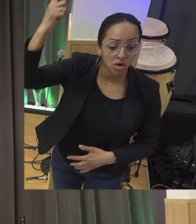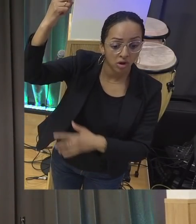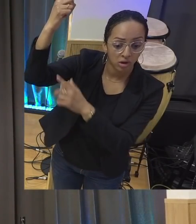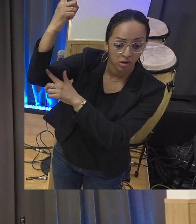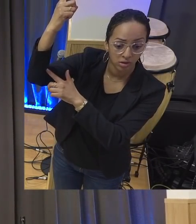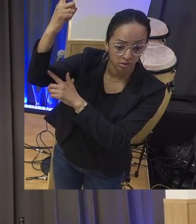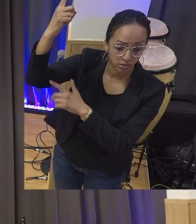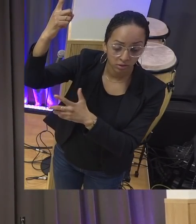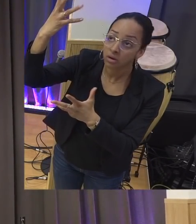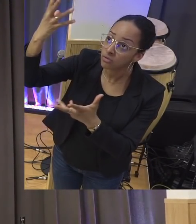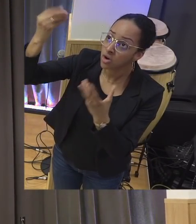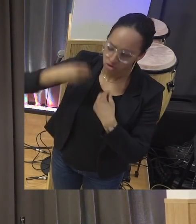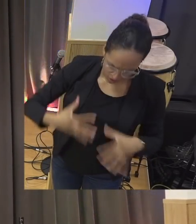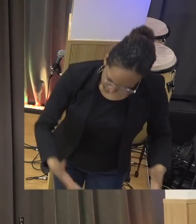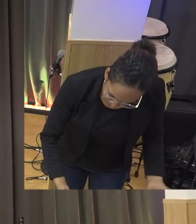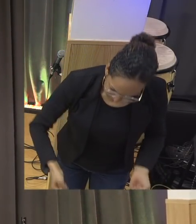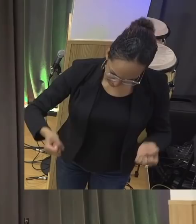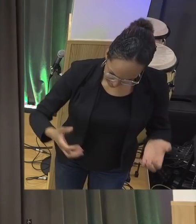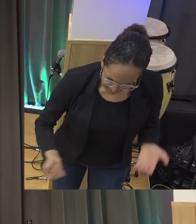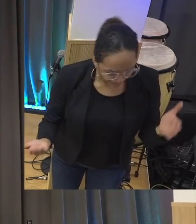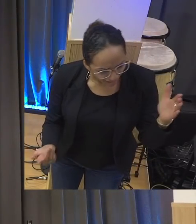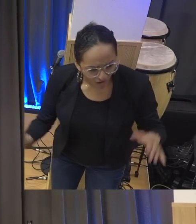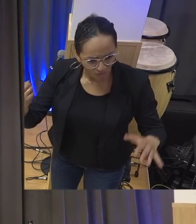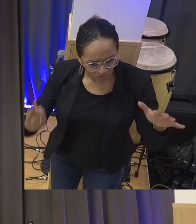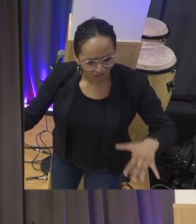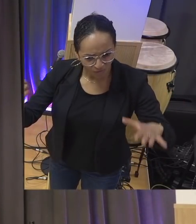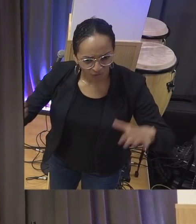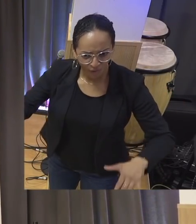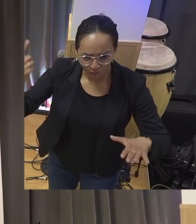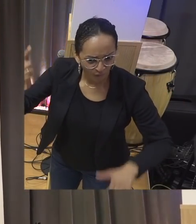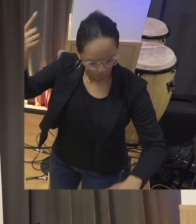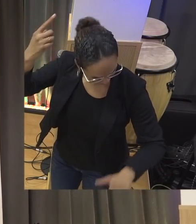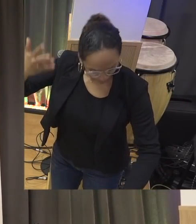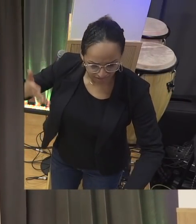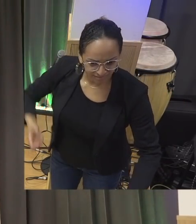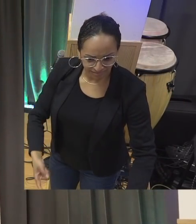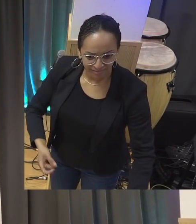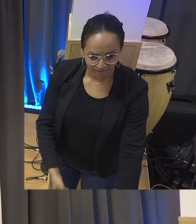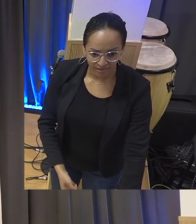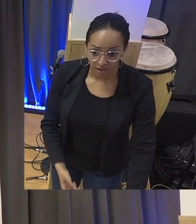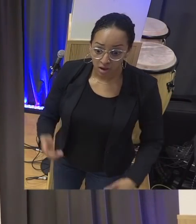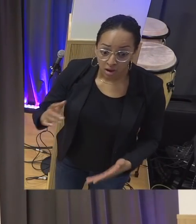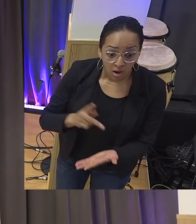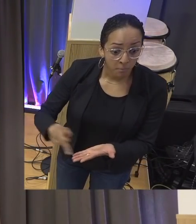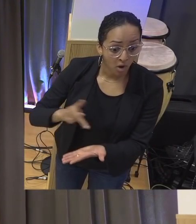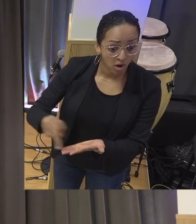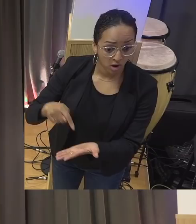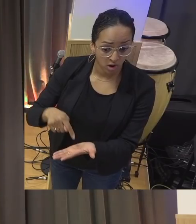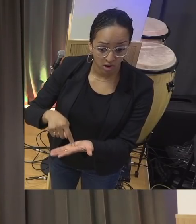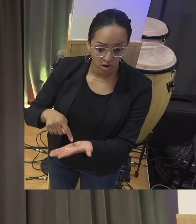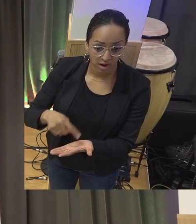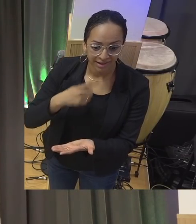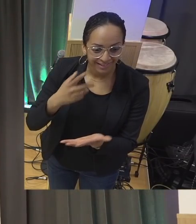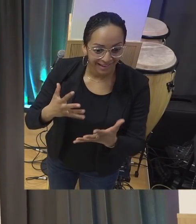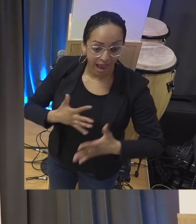nous amener beaucoup plus haut, beaucoup plus loin. Paul passe de notre amour, dans lequel nous devons être enracinés